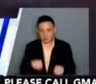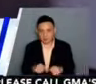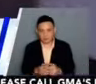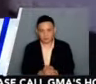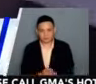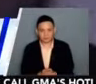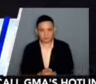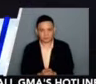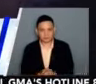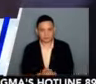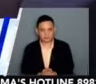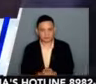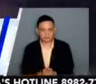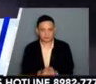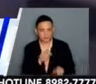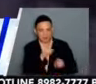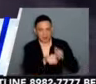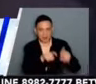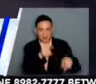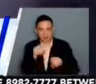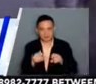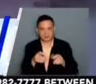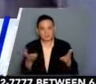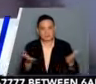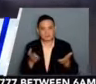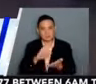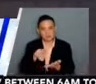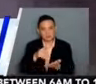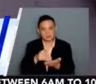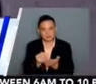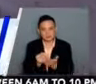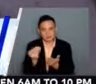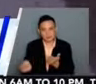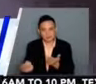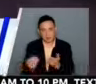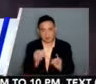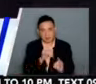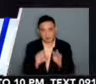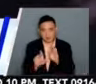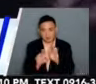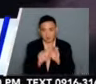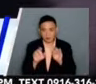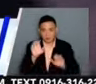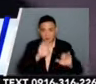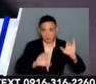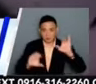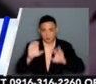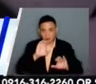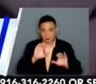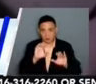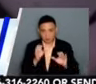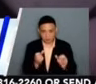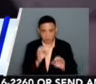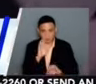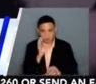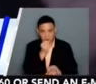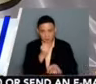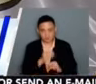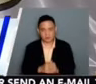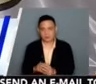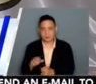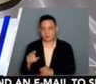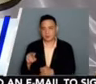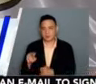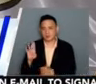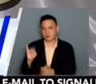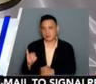kung ano-anong dialysis centers ang bumibili sa kumpanya ng ipinagbabawal na kemikal para sa dialysis machines, tugon ng NBI. Isa